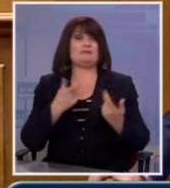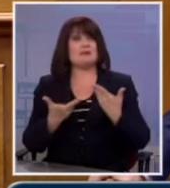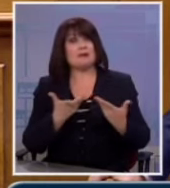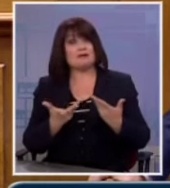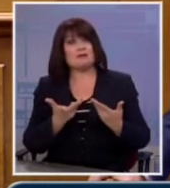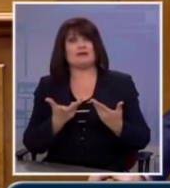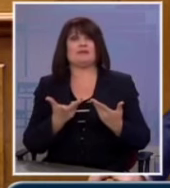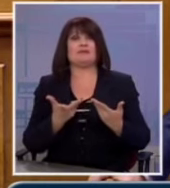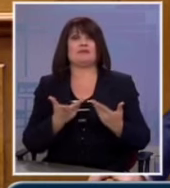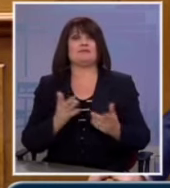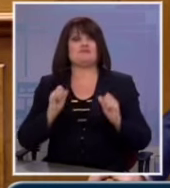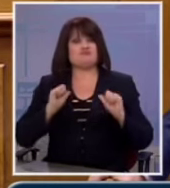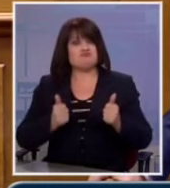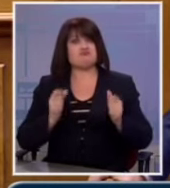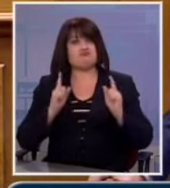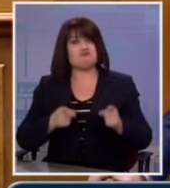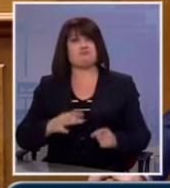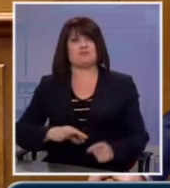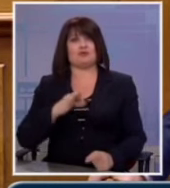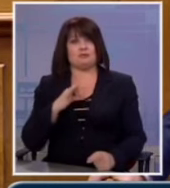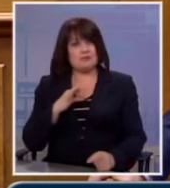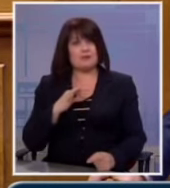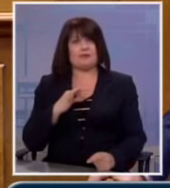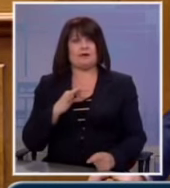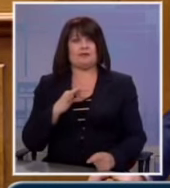διαπραγμάτευσης με αποφασιστικότητα, με αξιοπρέπεια.